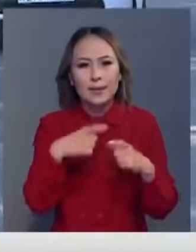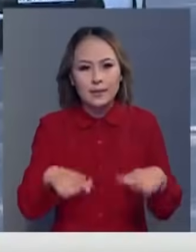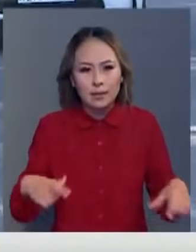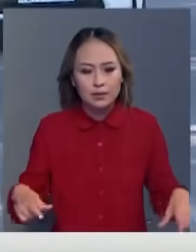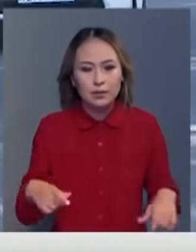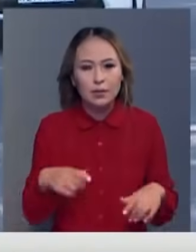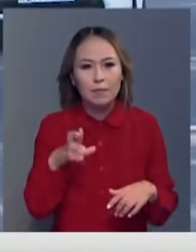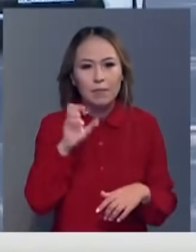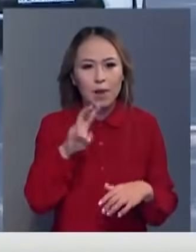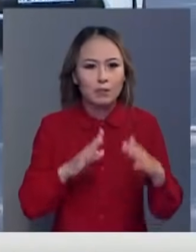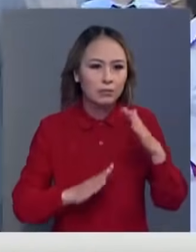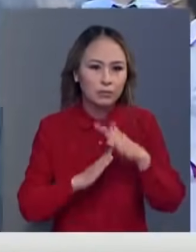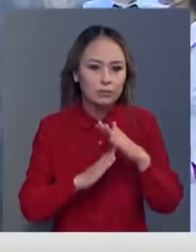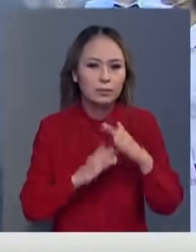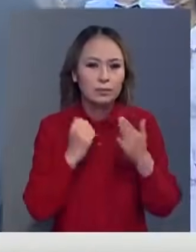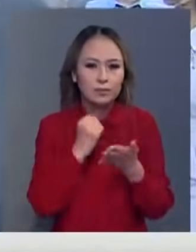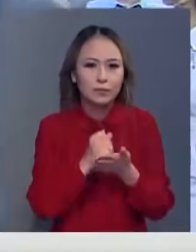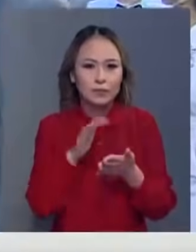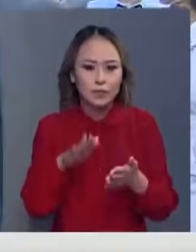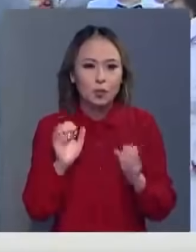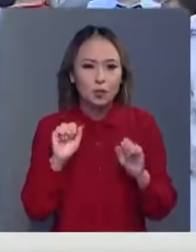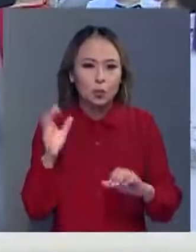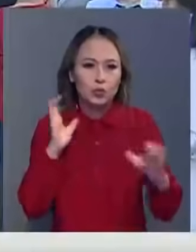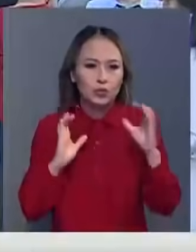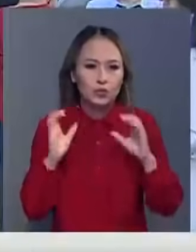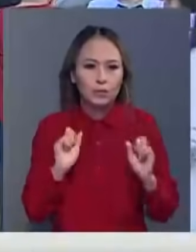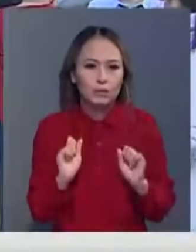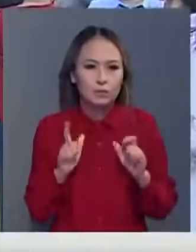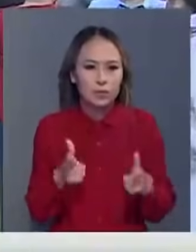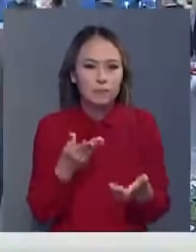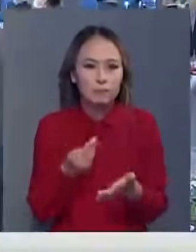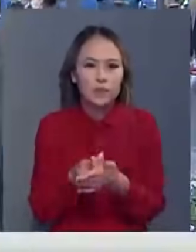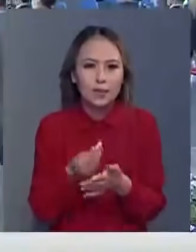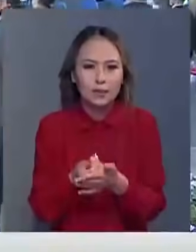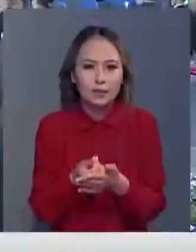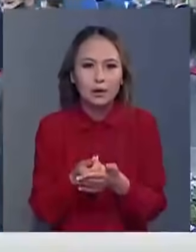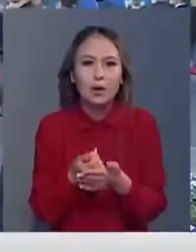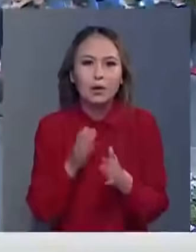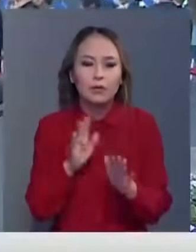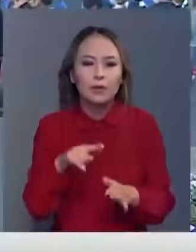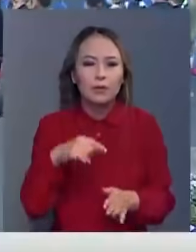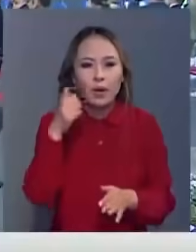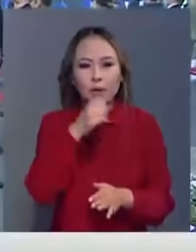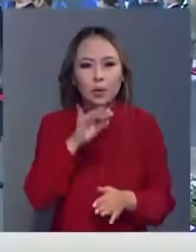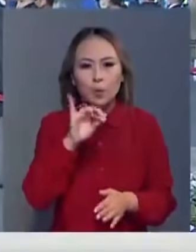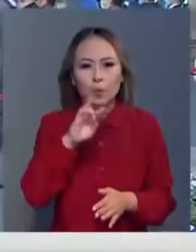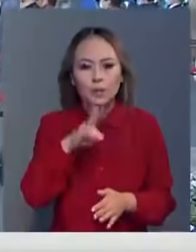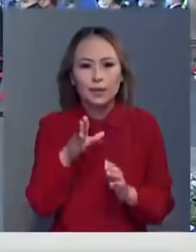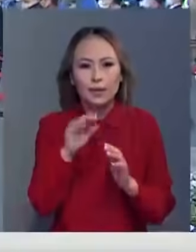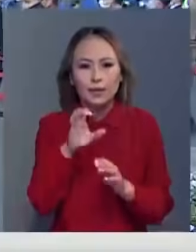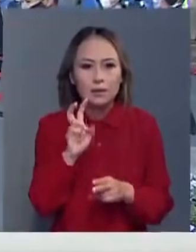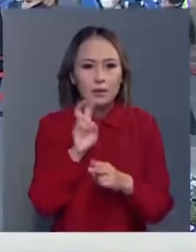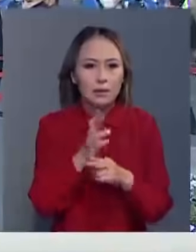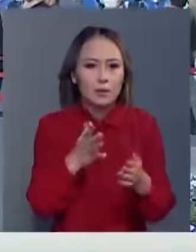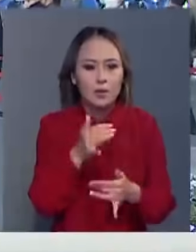шектік бал жинаған болсаңыз, сол сертификатпен жоғары оқу орнына ақылды негізде түсе аласыз. Тіпті маусым айындағы тестілеуге